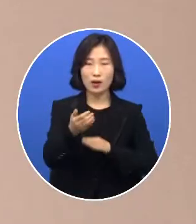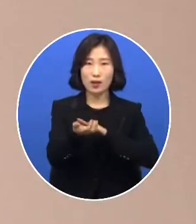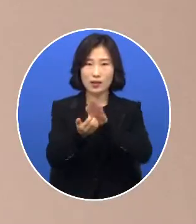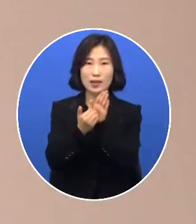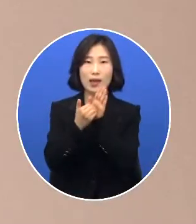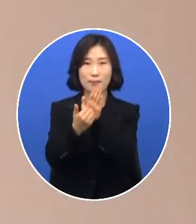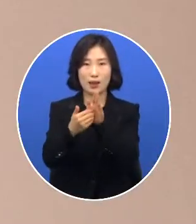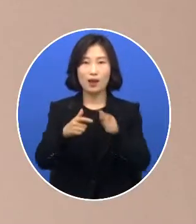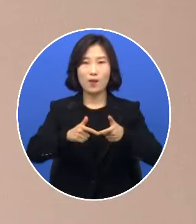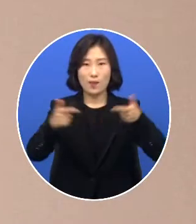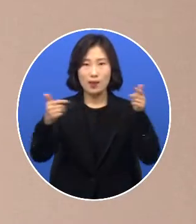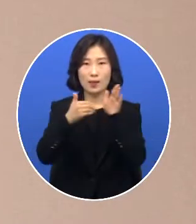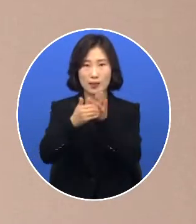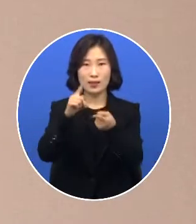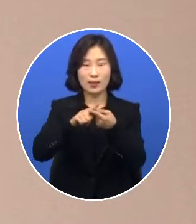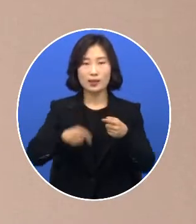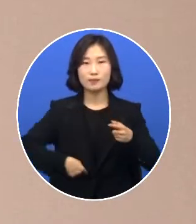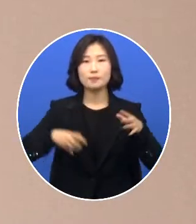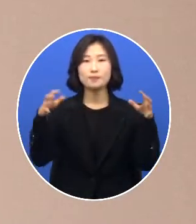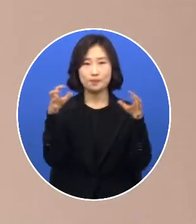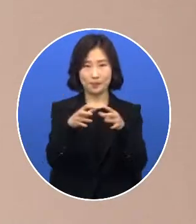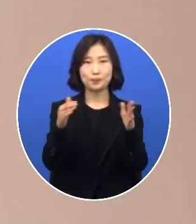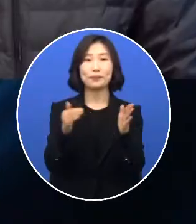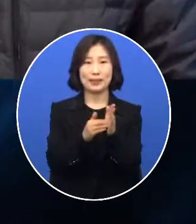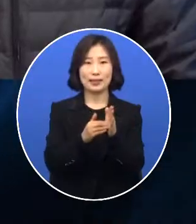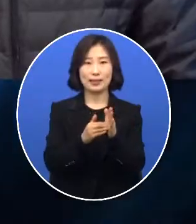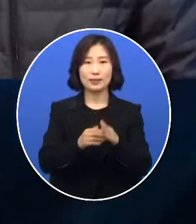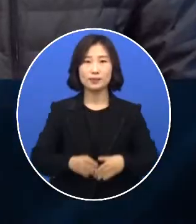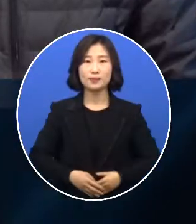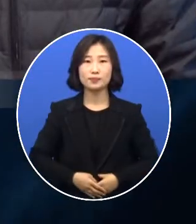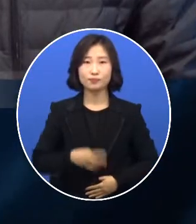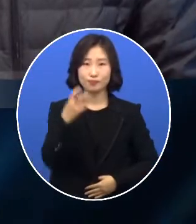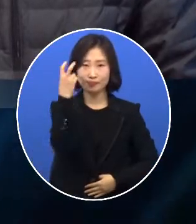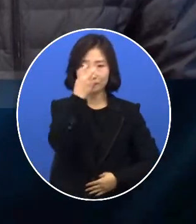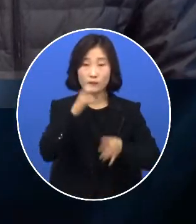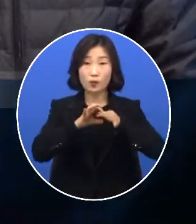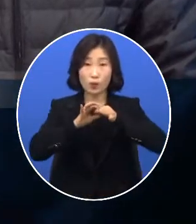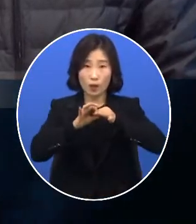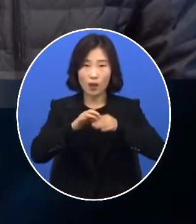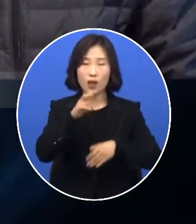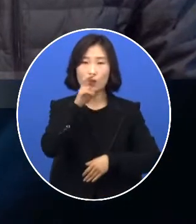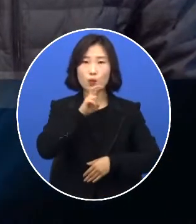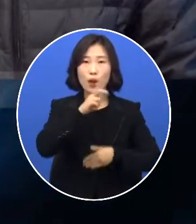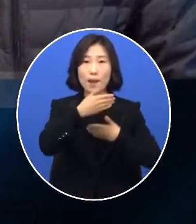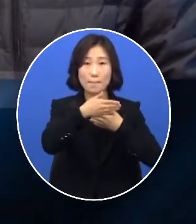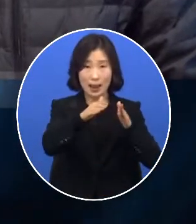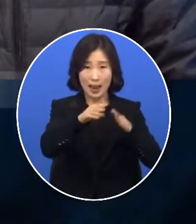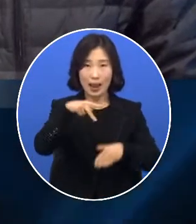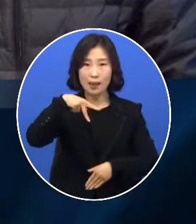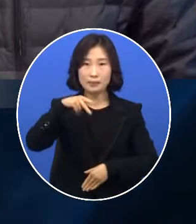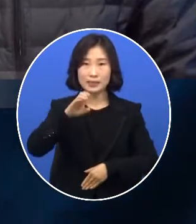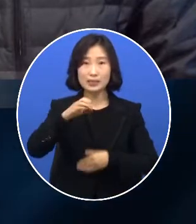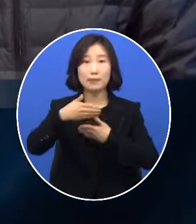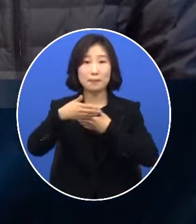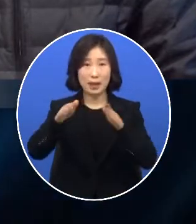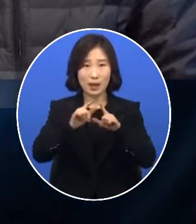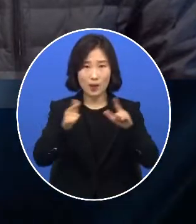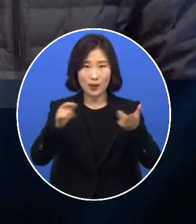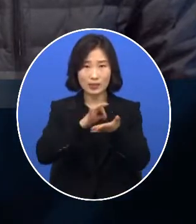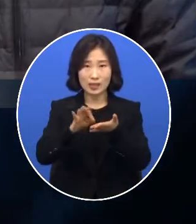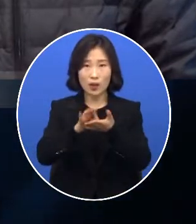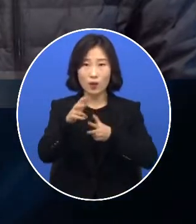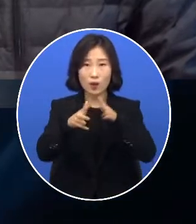및 확산 방지에 뜻을 모았습니다. 일제 점검으로 노래방과 PC방 등 관내